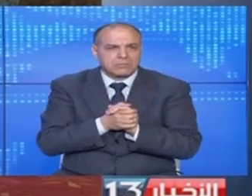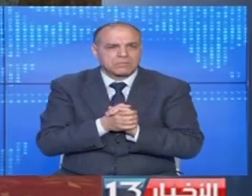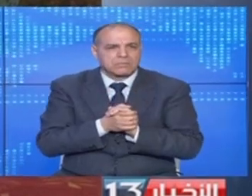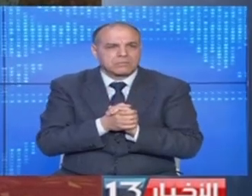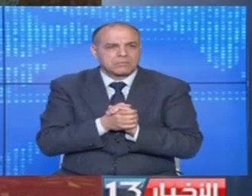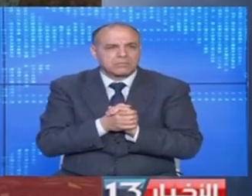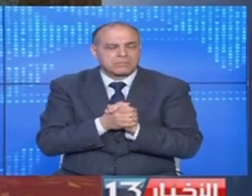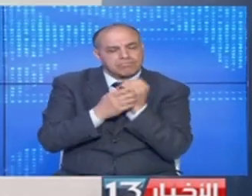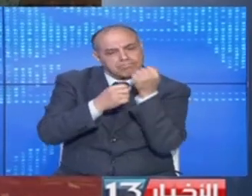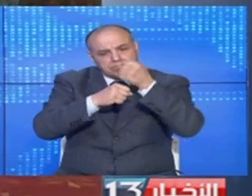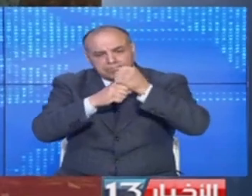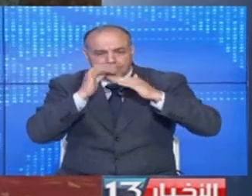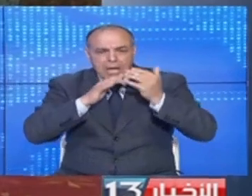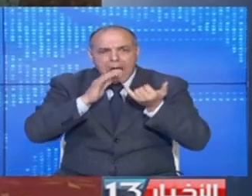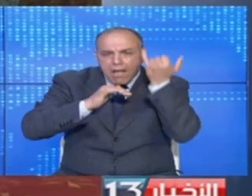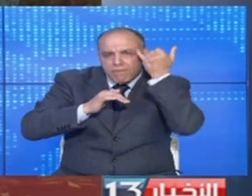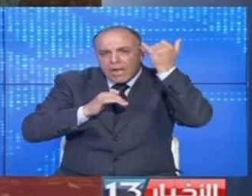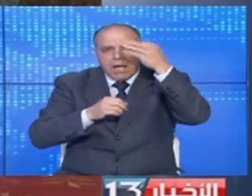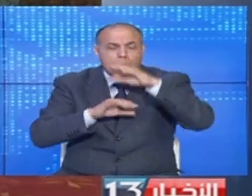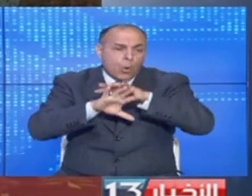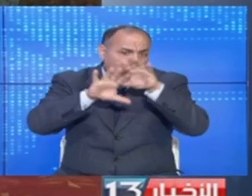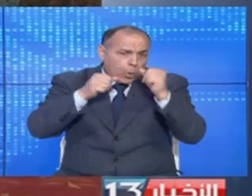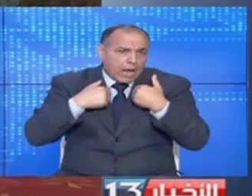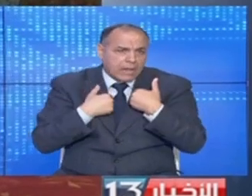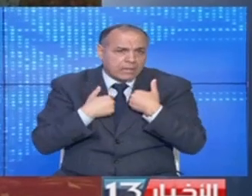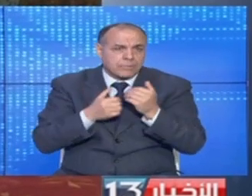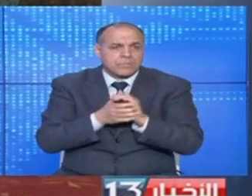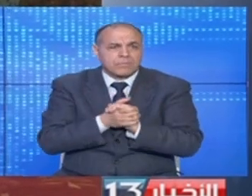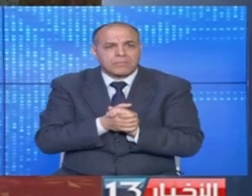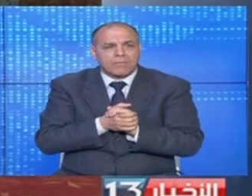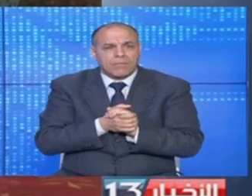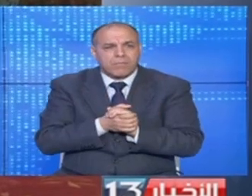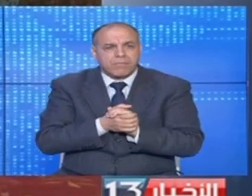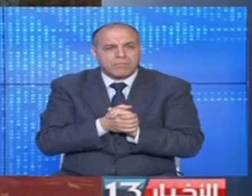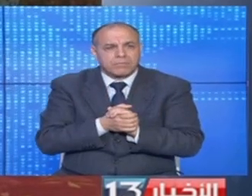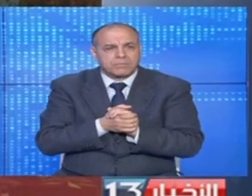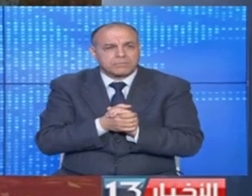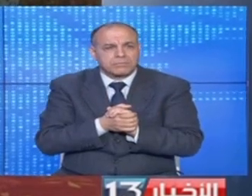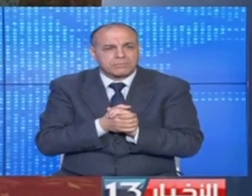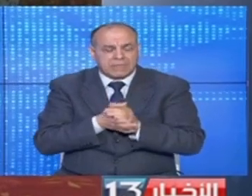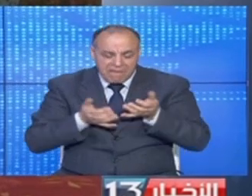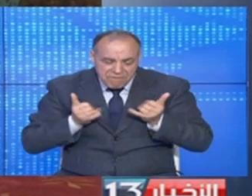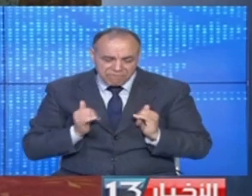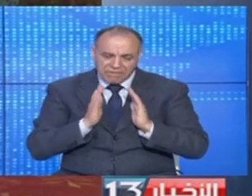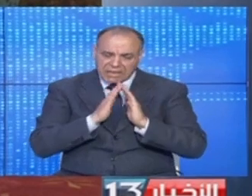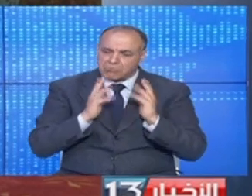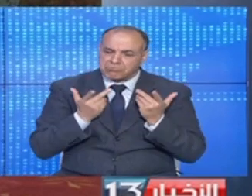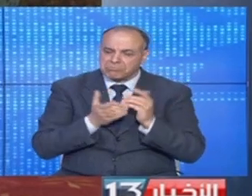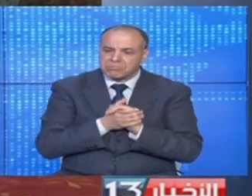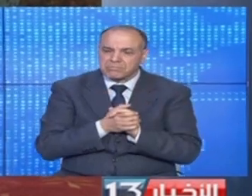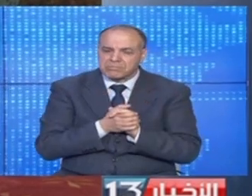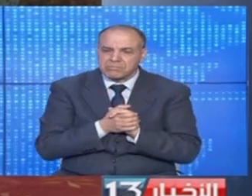نبدا اكثر الكل بيخلي اه خطر قاد في الدار